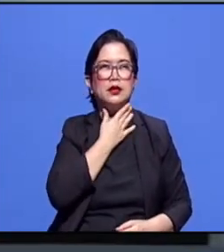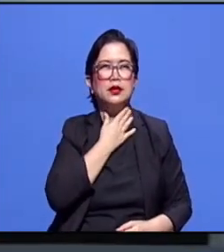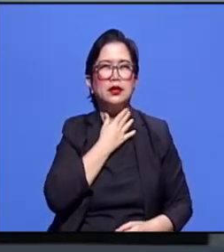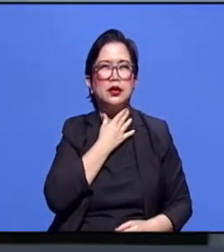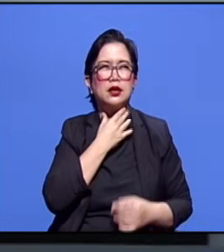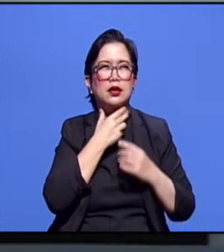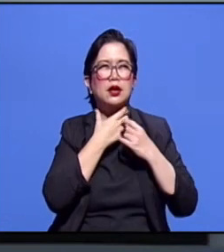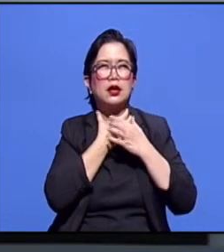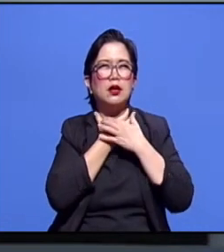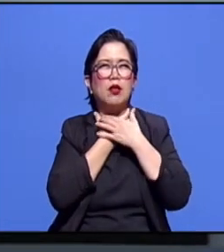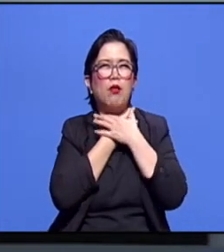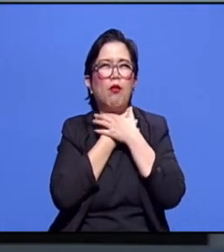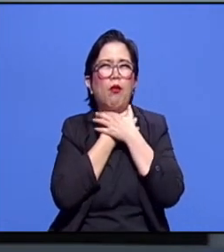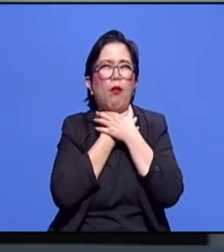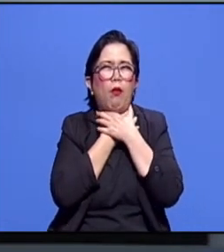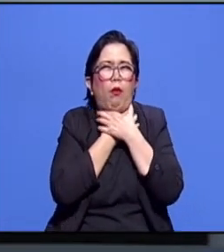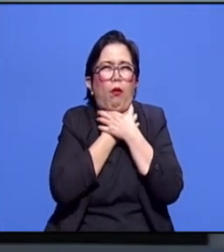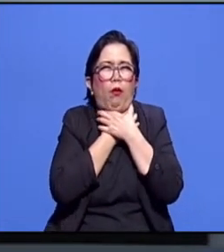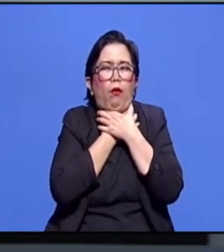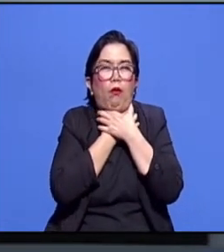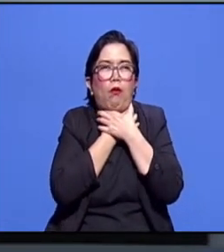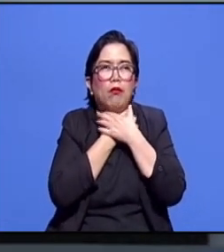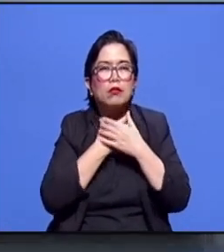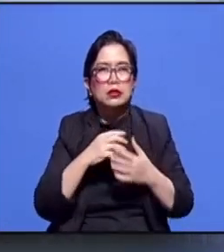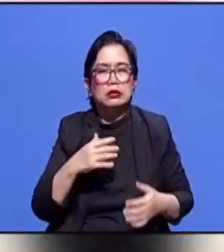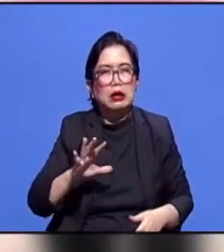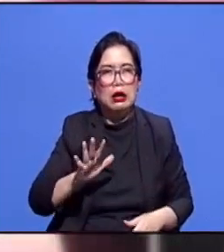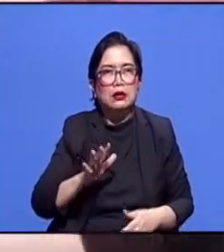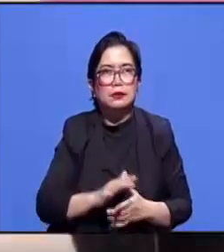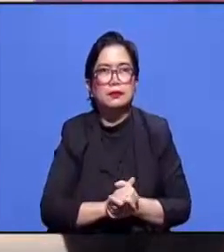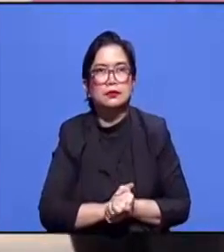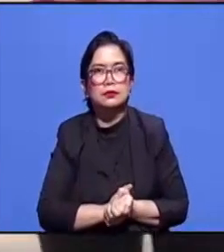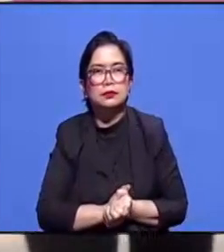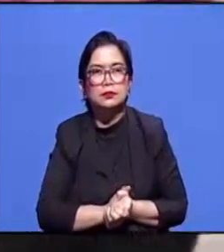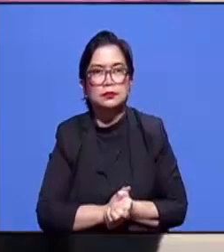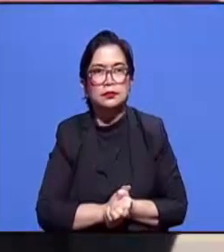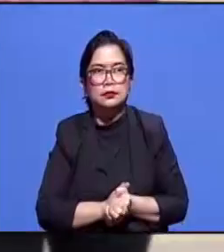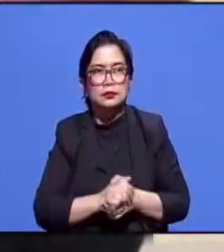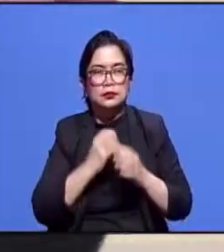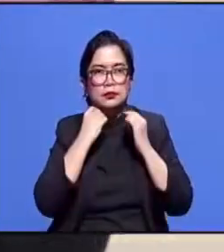agak bengkak gitu. Terus kayak biasanya gak gini gitu.